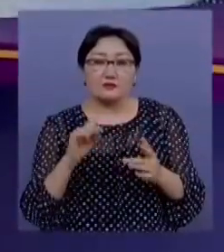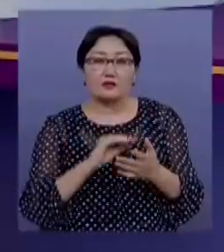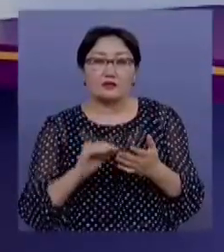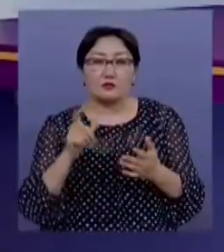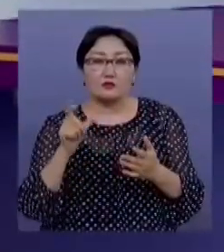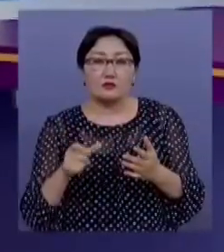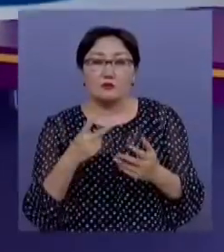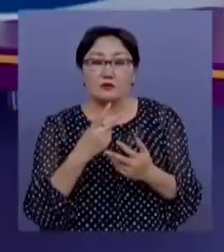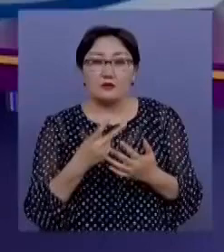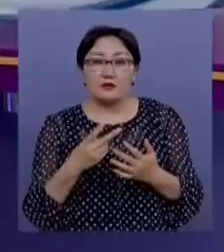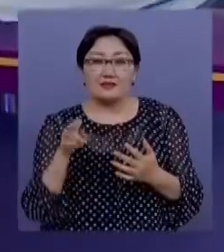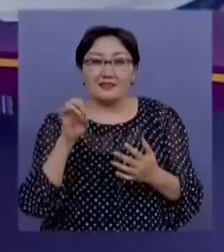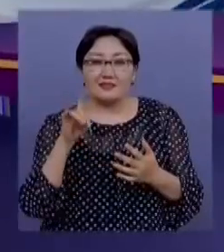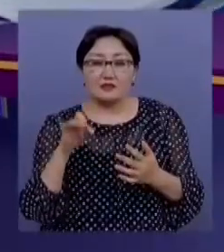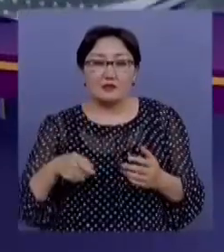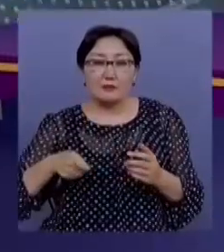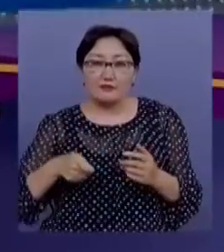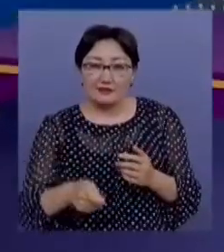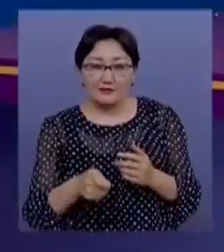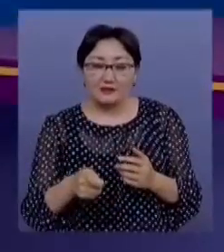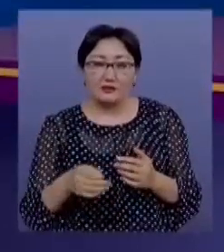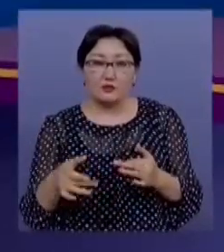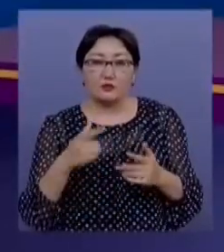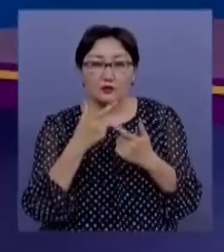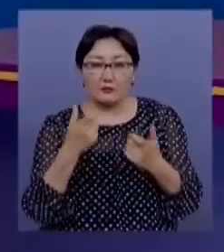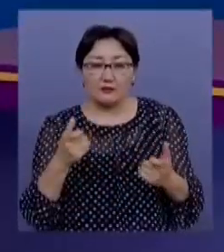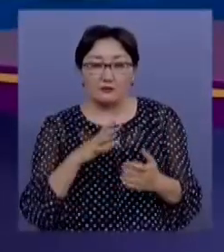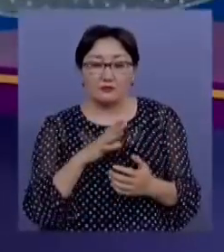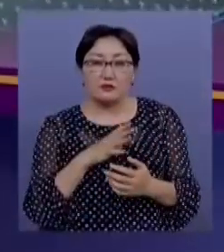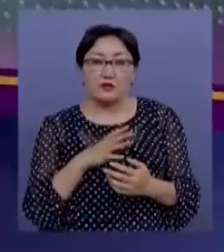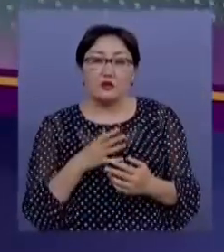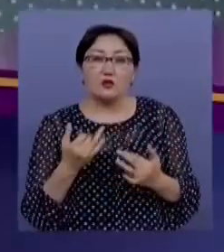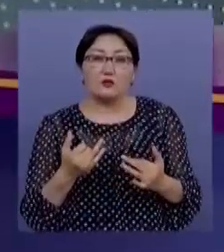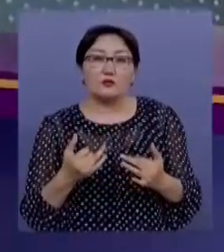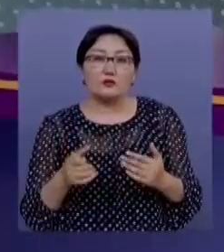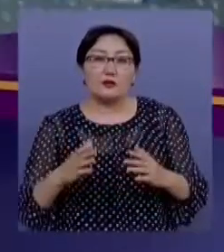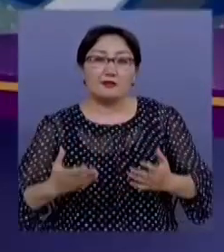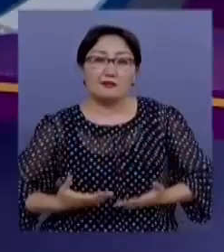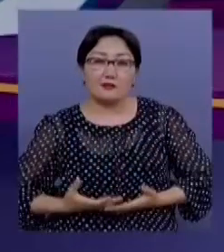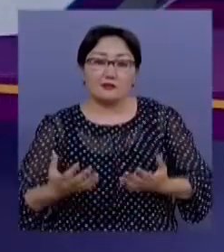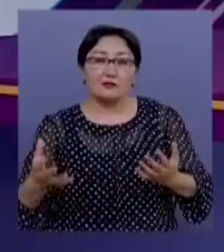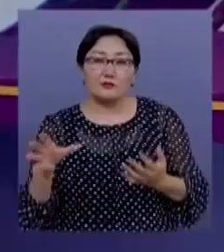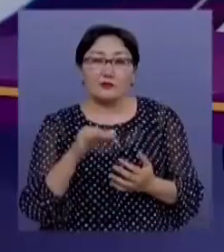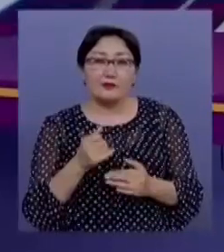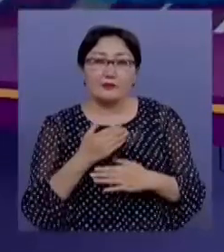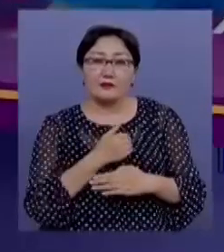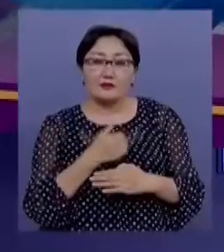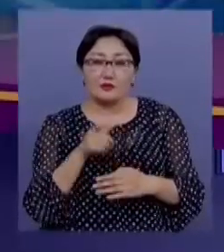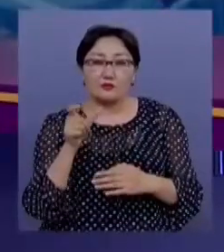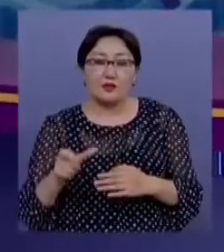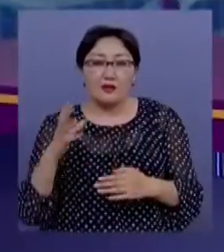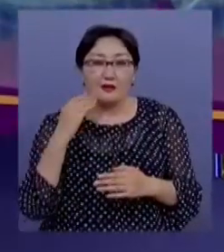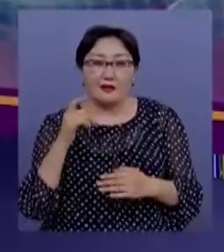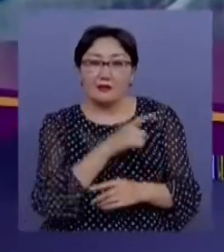электрондық бақ беттерінде Денис Теннің пышақталғаны туралы суыт хабар тарап жатты. Оның аман қалуына қанша тілеулес болғанымызбен